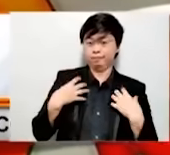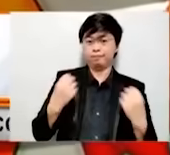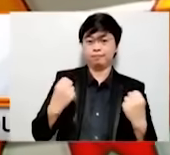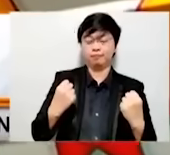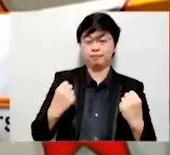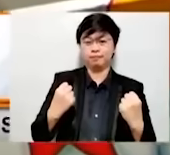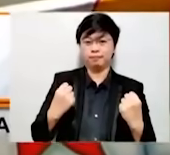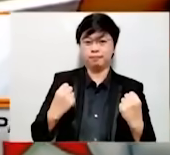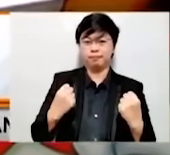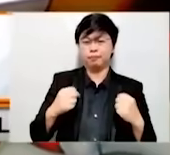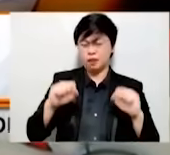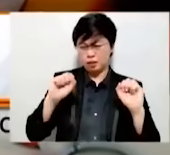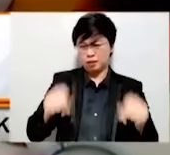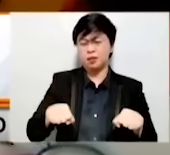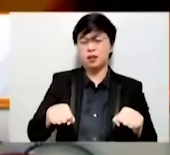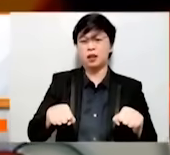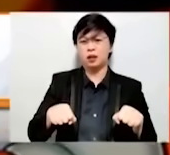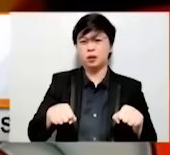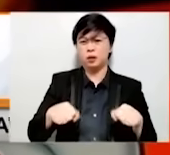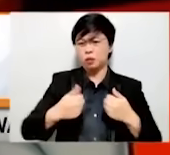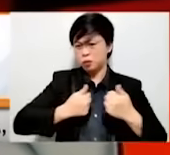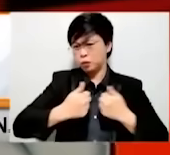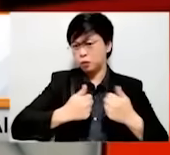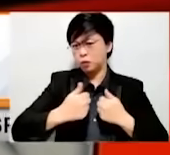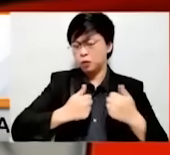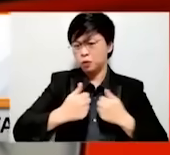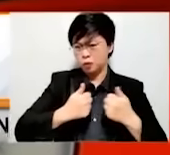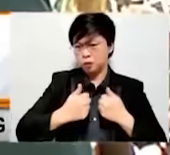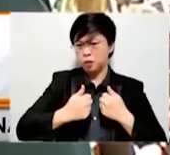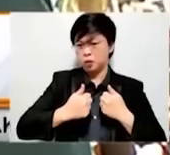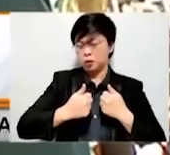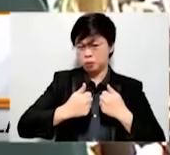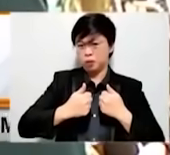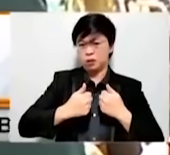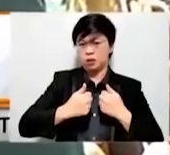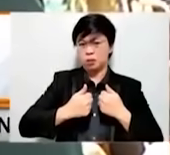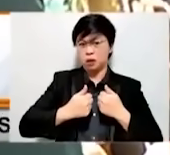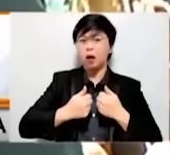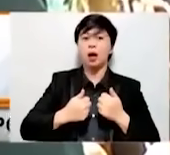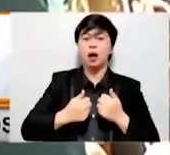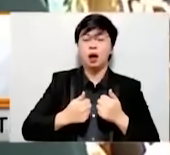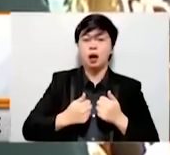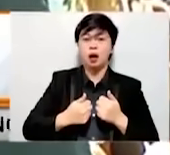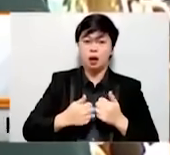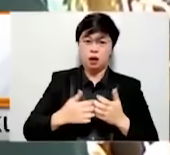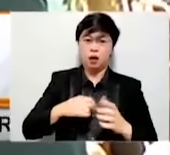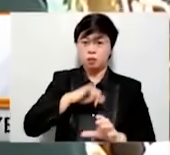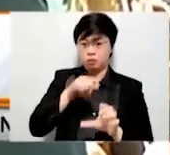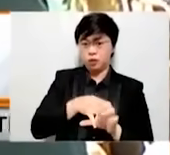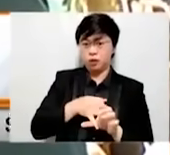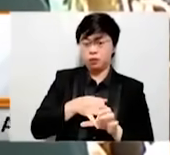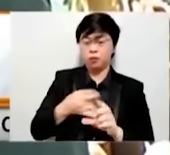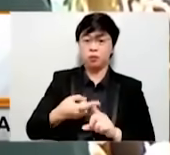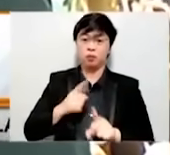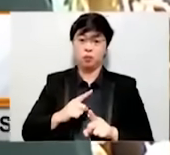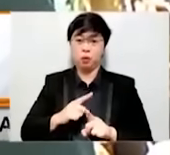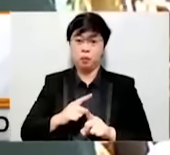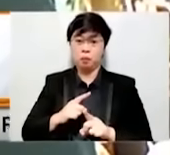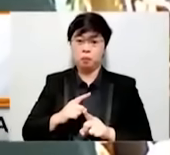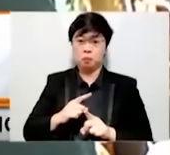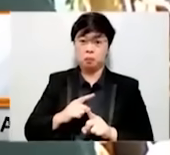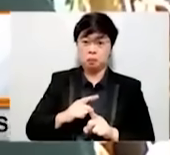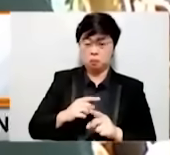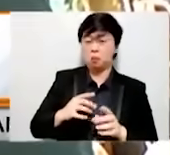sa gawang abroad. Yan nga, hindi ko alam sa ating gobyerno eh. Kung anong nangyari diyan, talaga